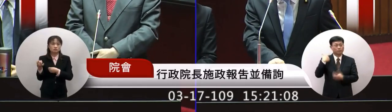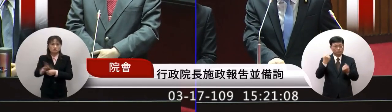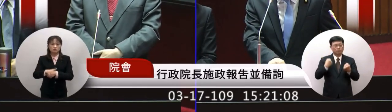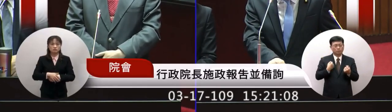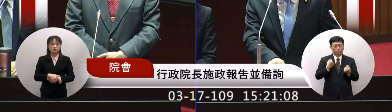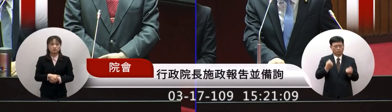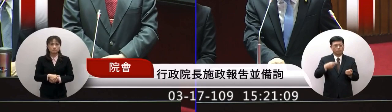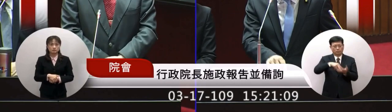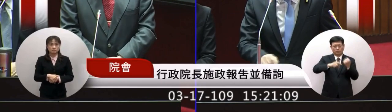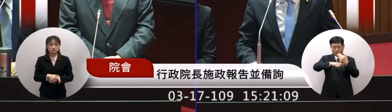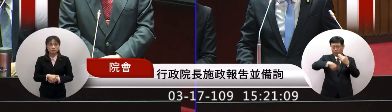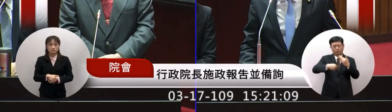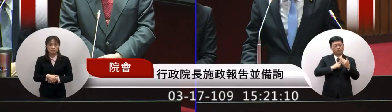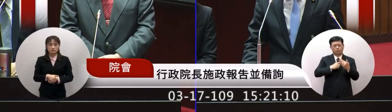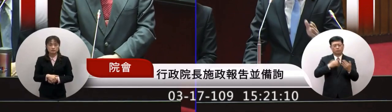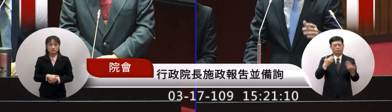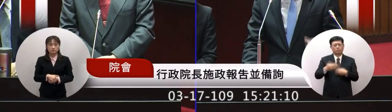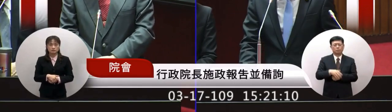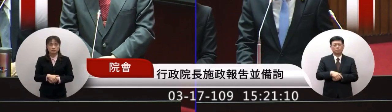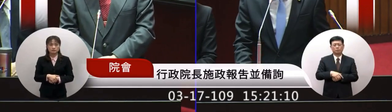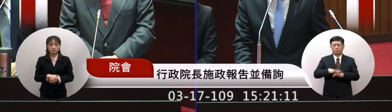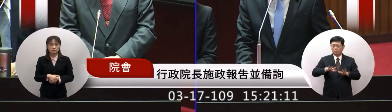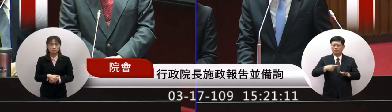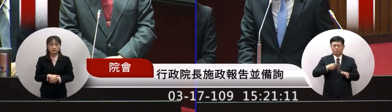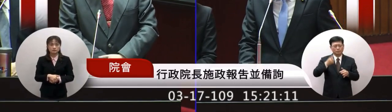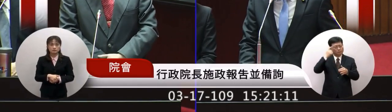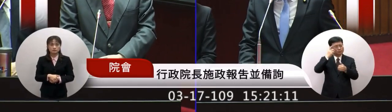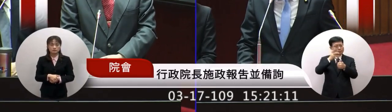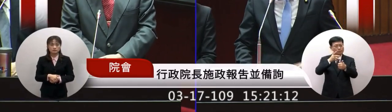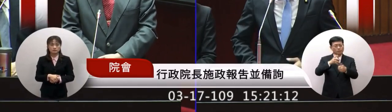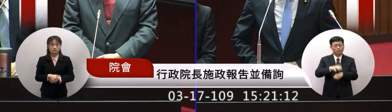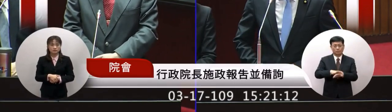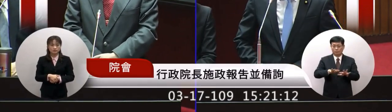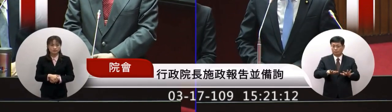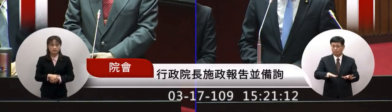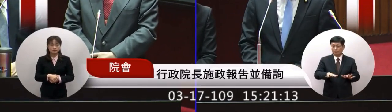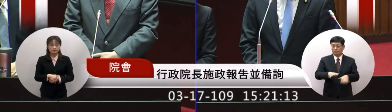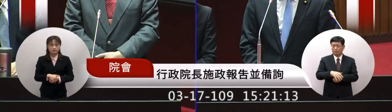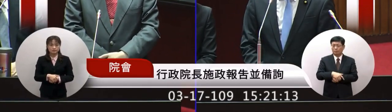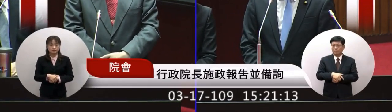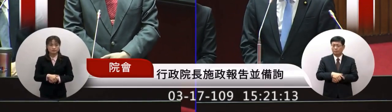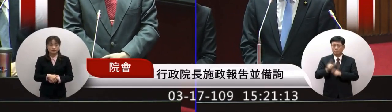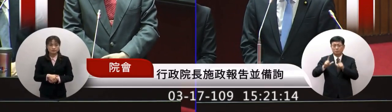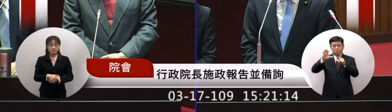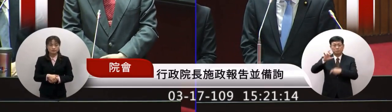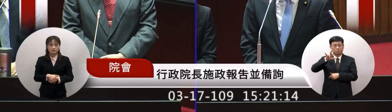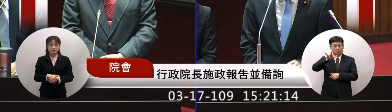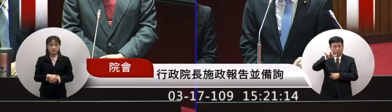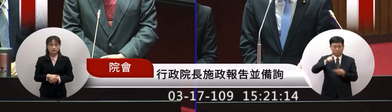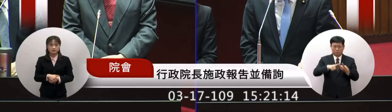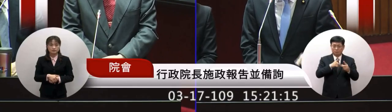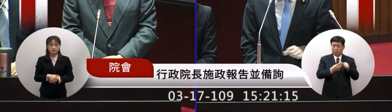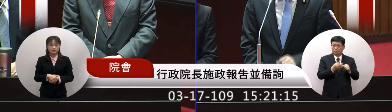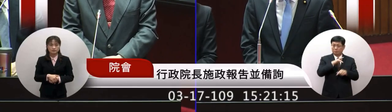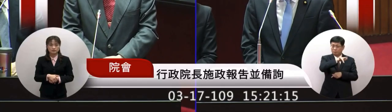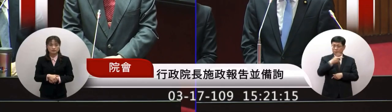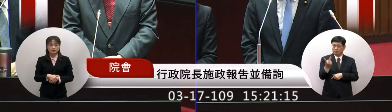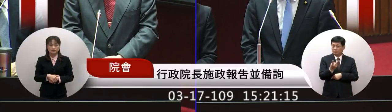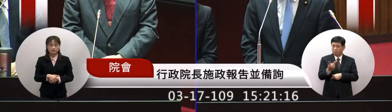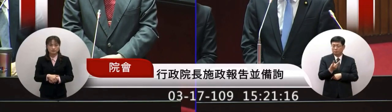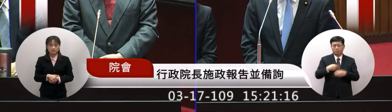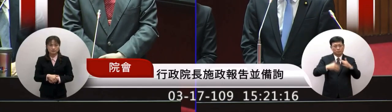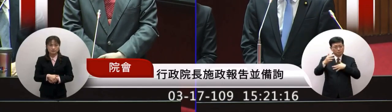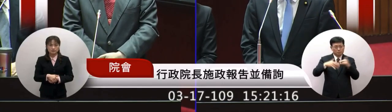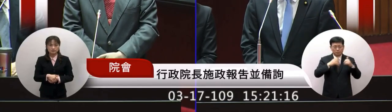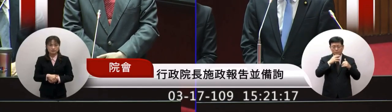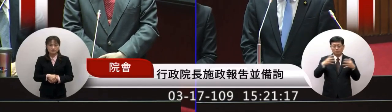立法院我心里有数哈。这边我要问这一次东方航空跟华航两共同